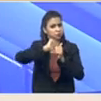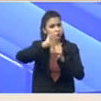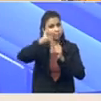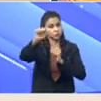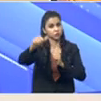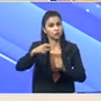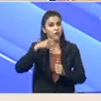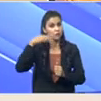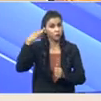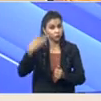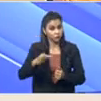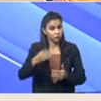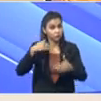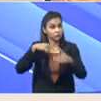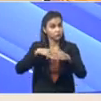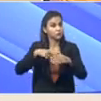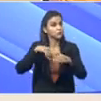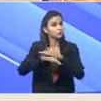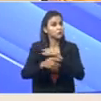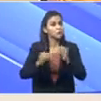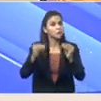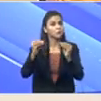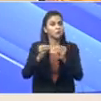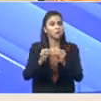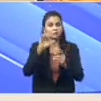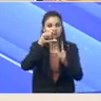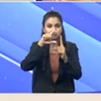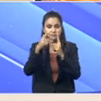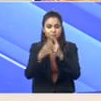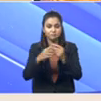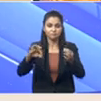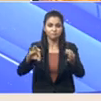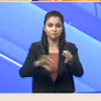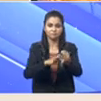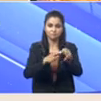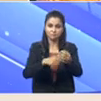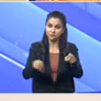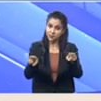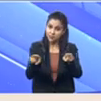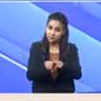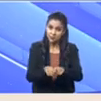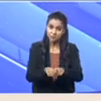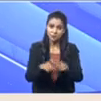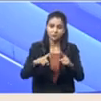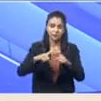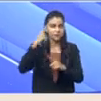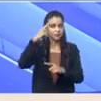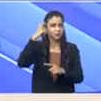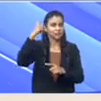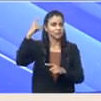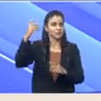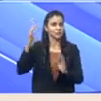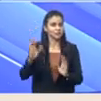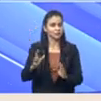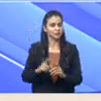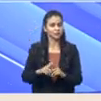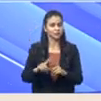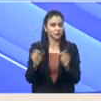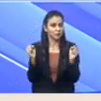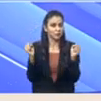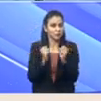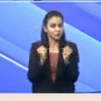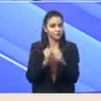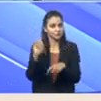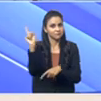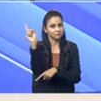याकुत्स्क में भी भारतीय कला की मधुर धुन गूंज रही है। कल्पना कीजिए, सर्दी का एक आध